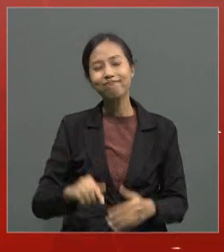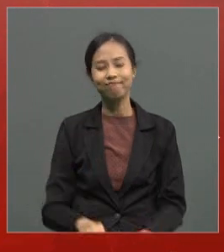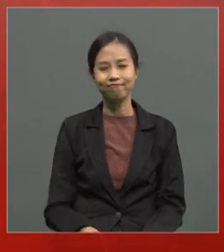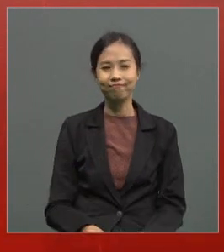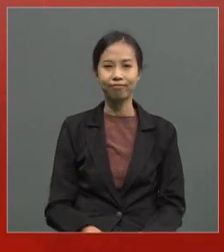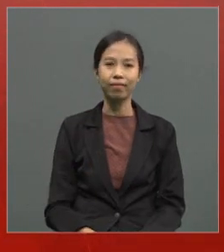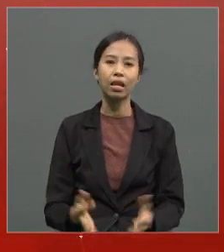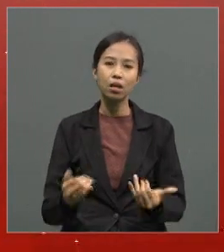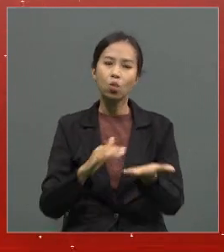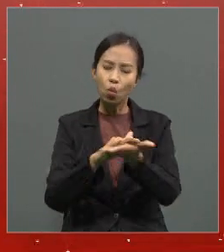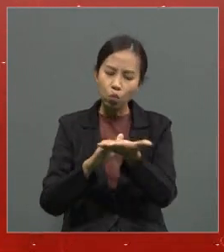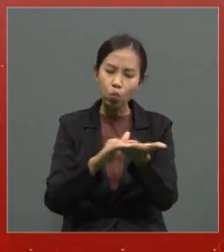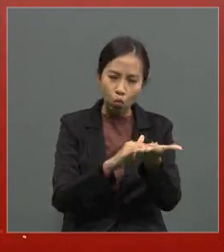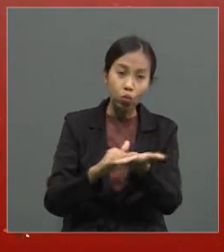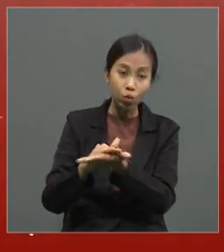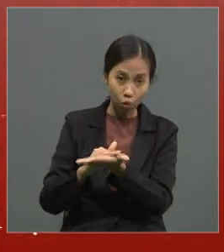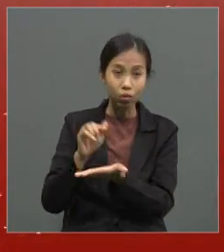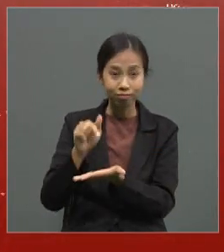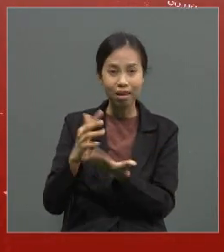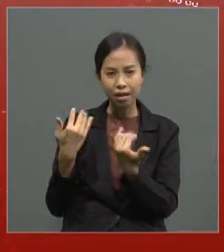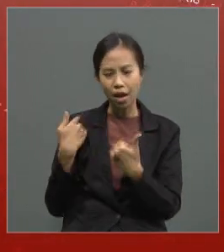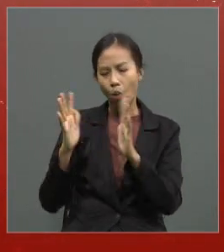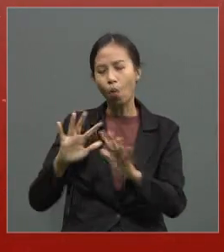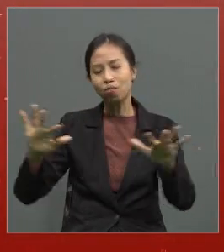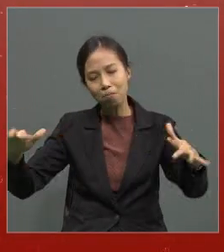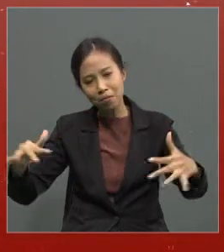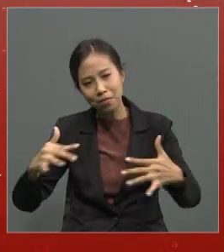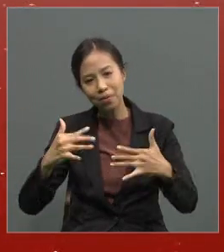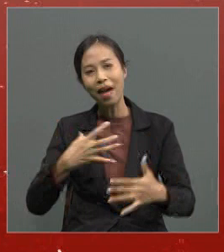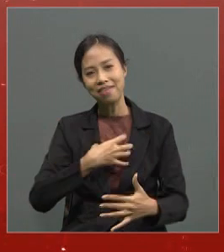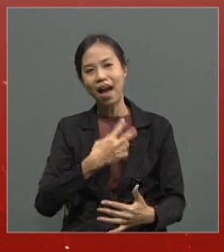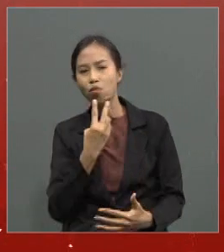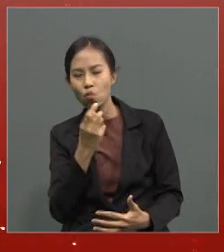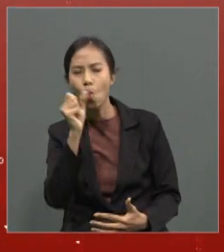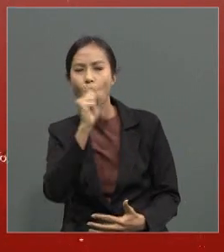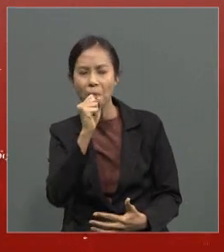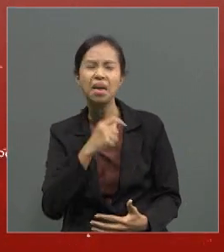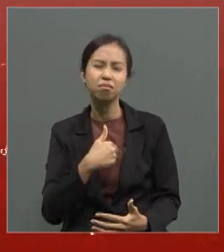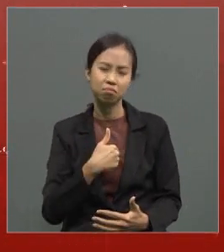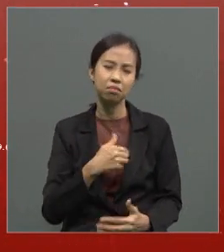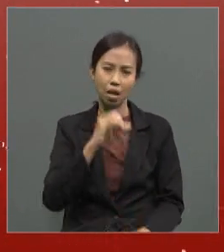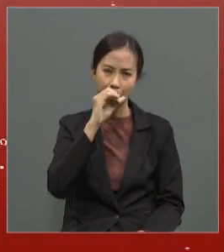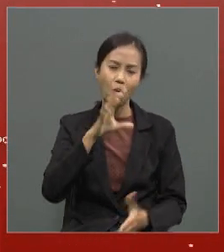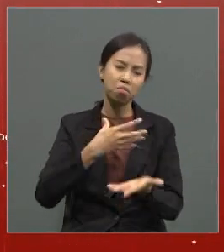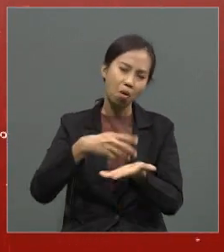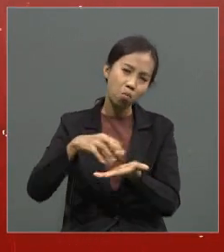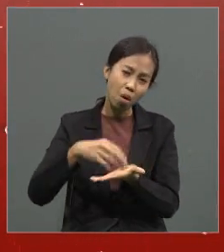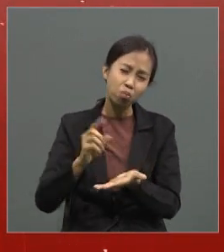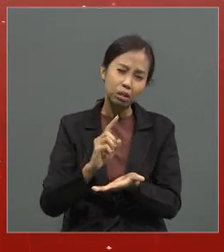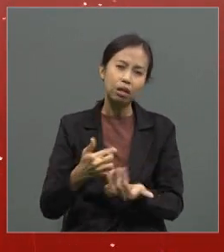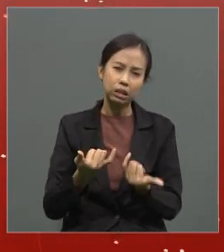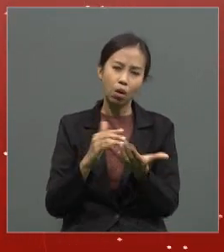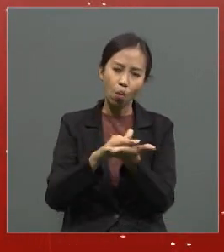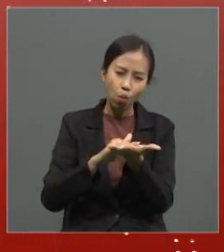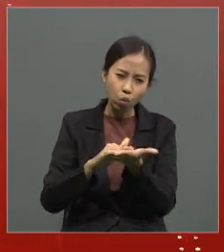ๆแล้วก็ผู้ที่เกี่ยวข้องที่ที่รอมารับชมด้วยนะคะโต๋เองก็บอกเพิ่มเติมนะคะบอกว่าขออภัยนะครับคุณ